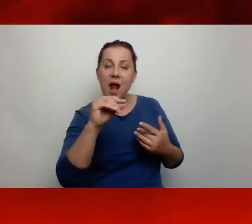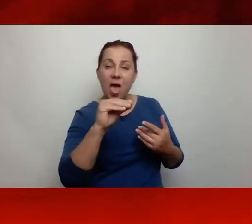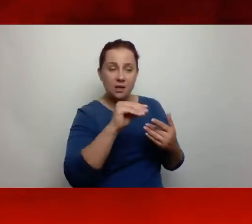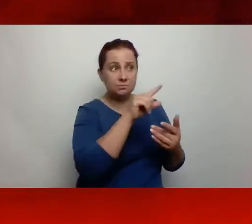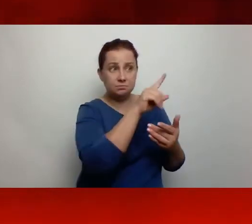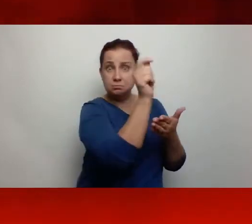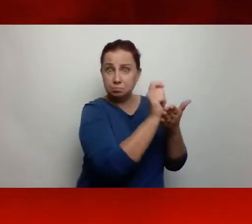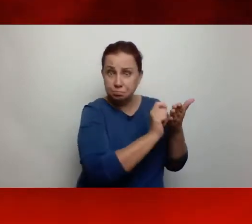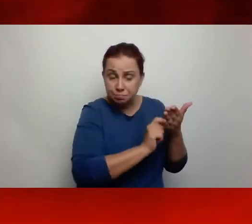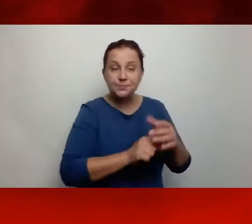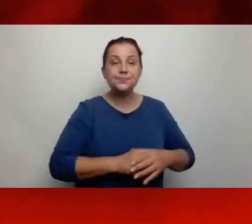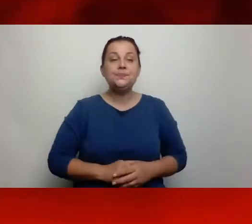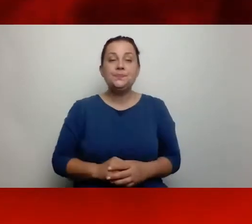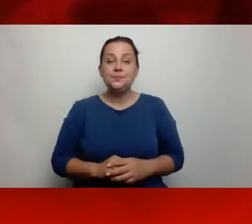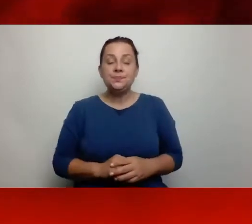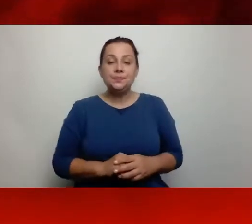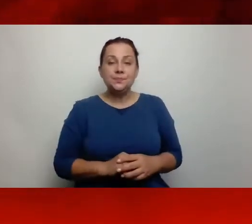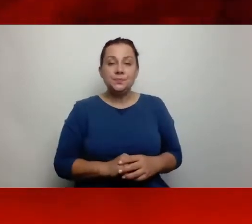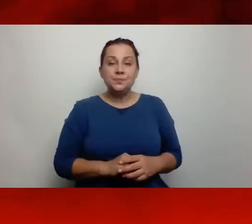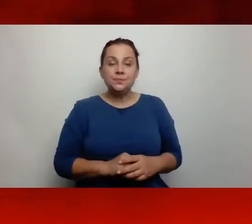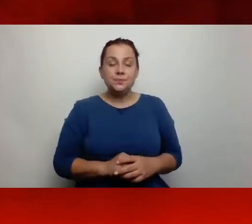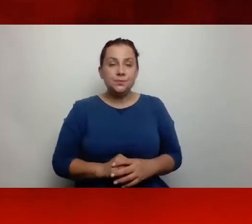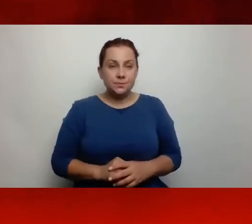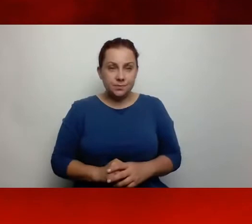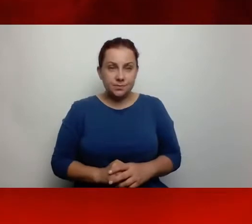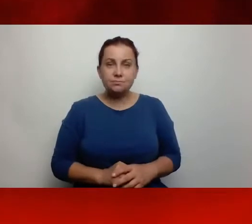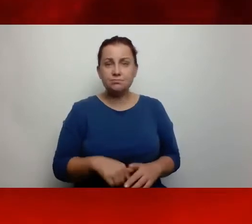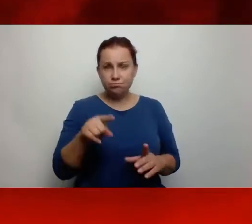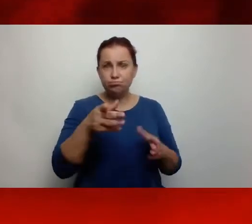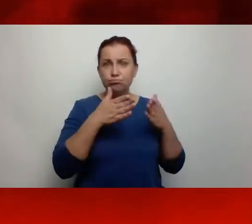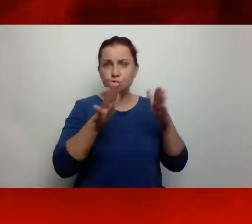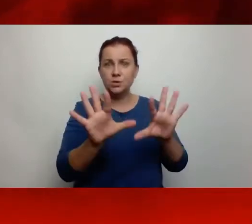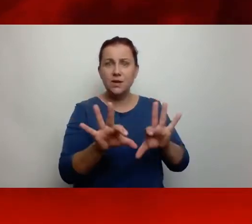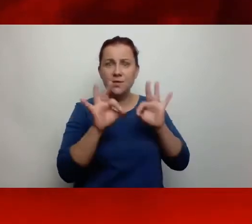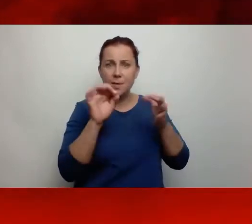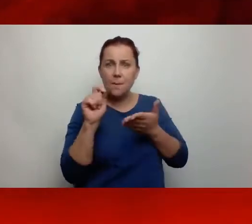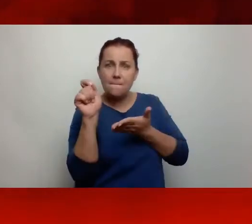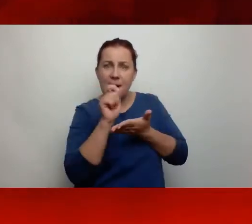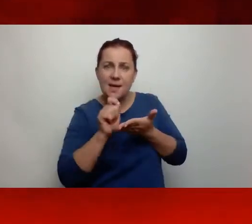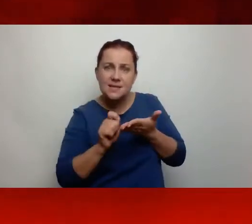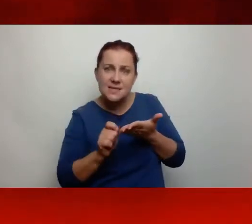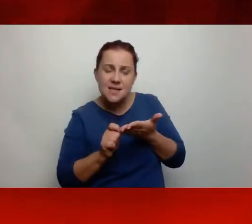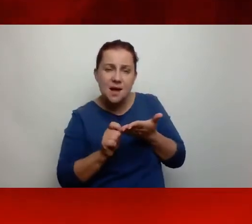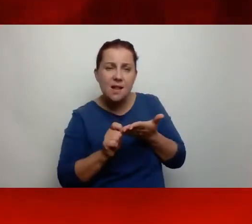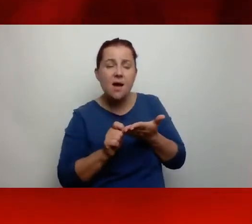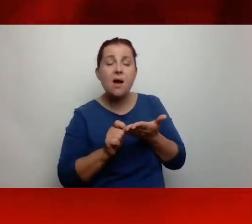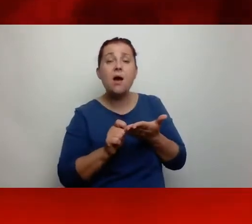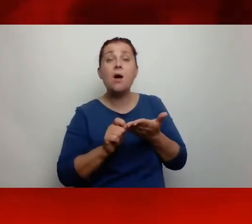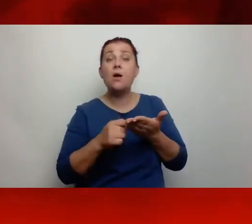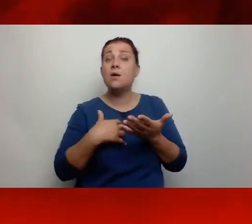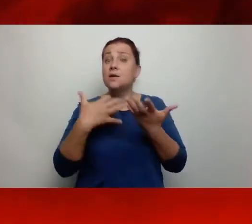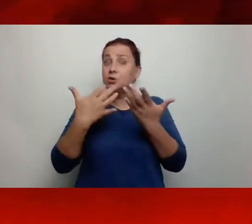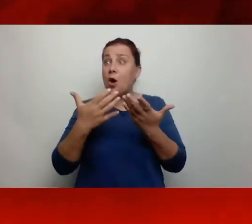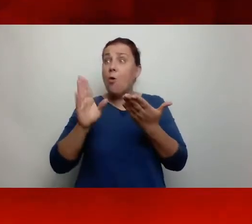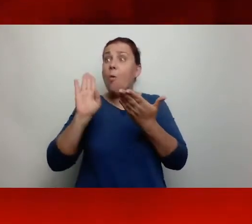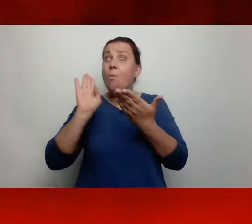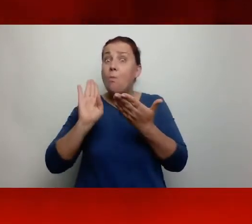kierunku artystycznym właśnie w stronę pasteli podjął po wysłuchaniu wiele lat